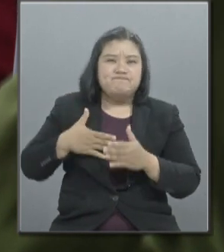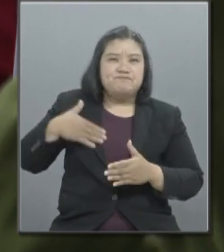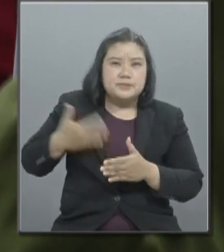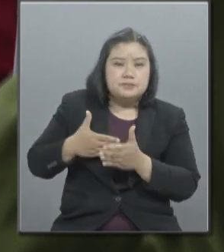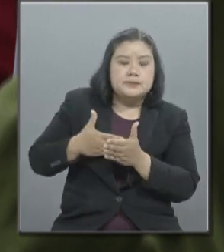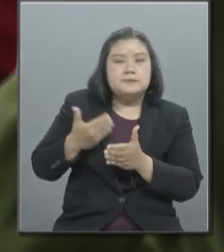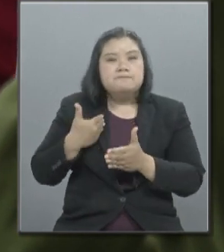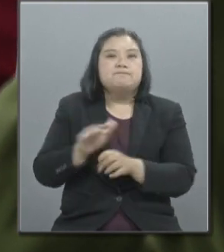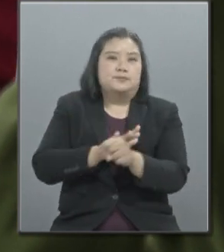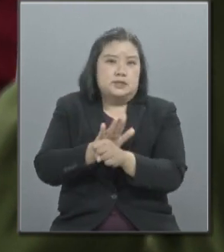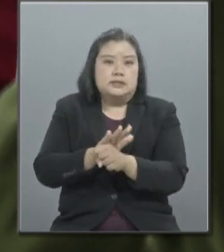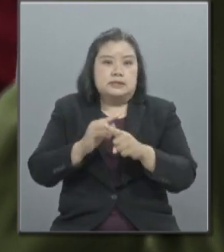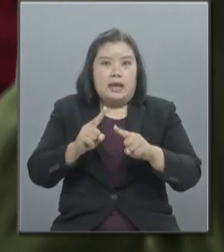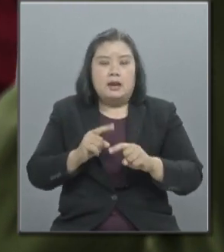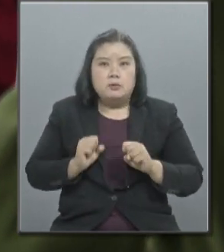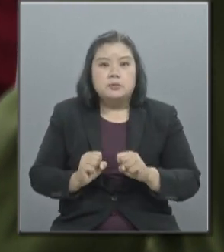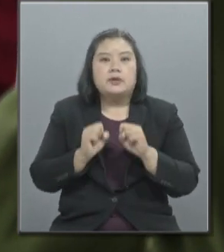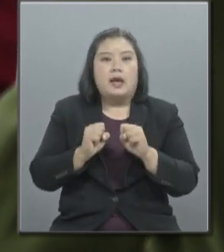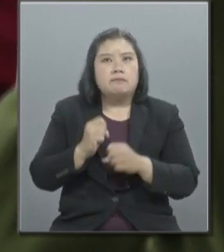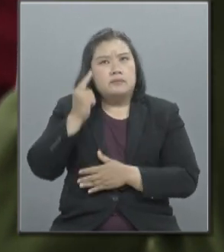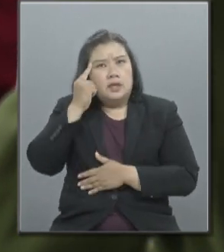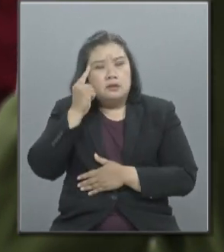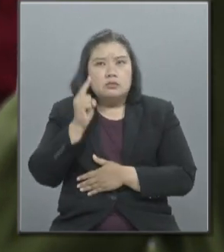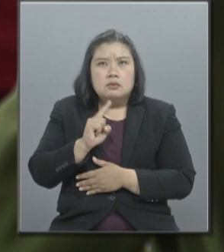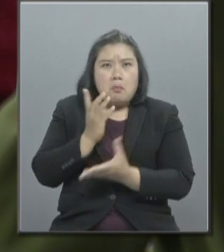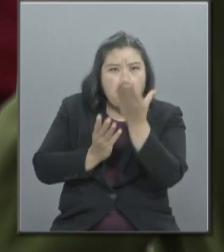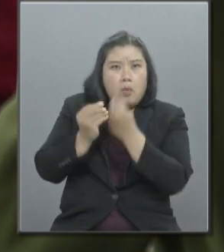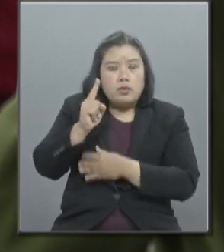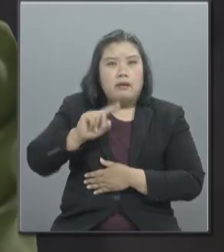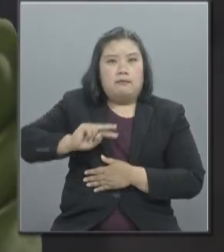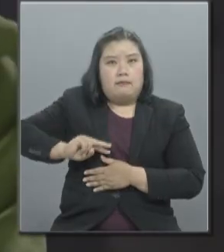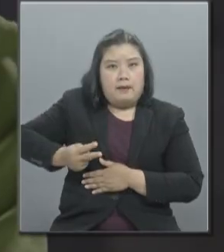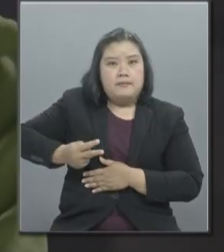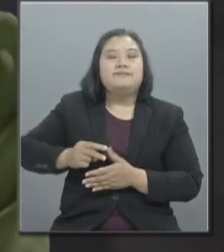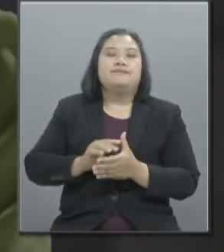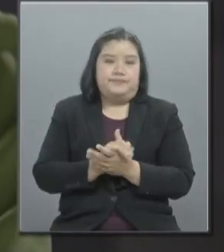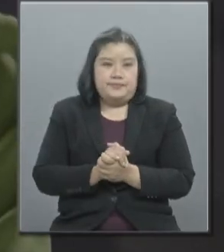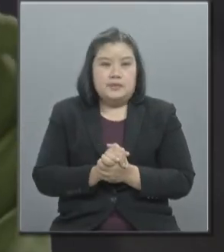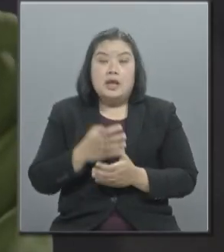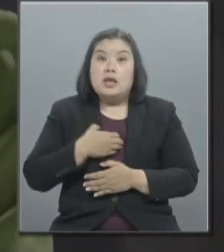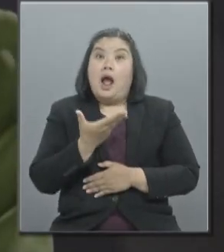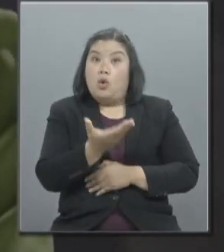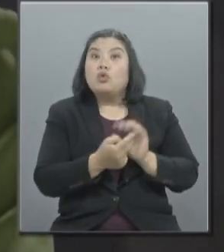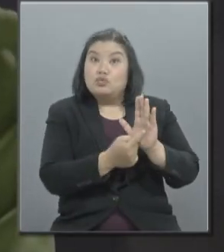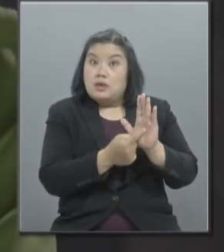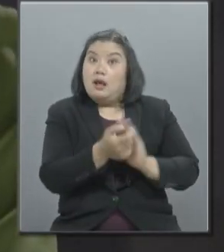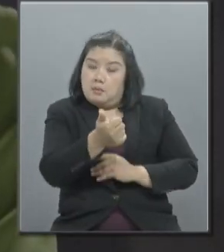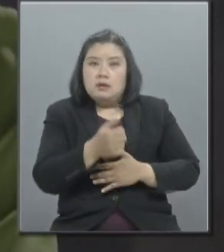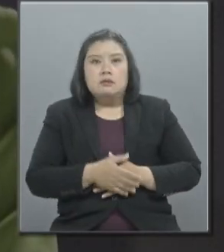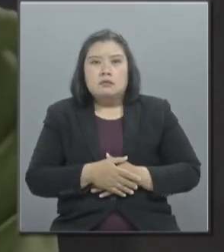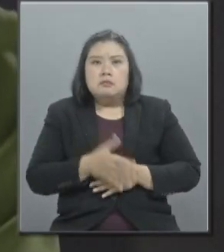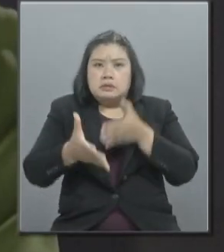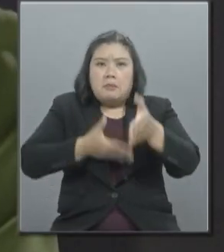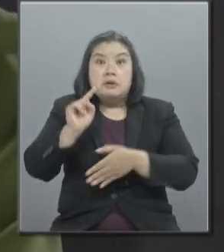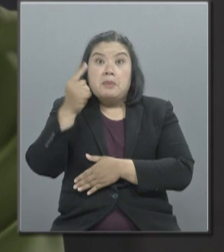เล็กน้อยนะฮะแต่เราก็ต้องพยายามที่ตีความสิ่งที่คุณหมอได้อธิบาย ช่วยยกตัวอย่างท่าภาษามือที่ต้องใช้กับคำศัพท์